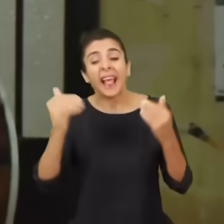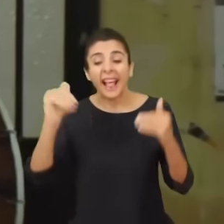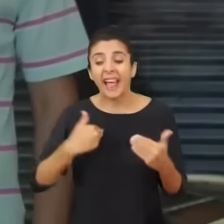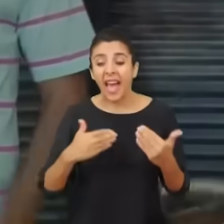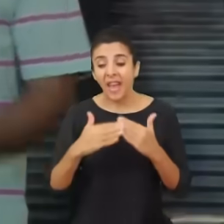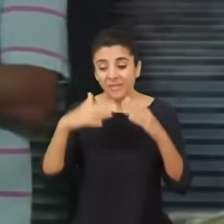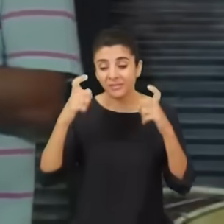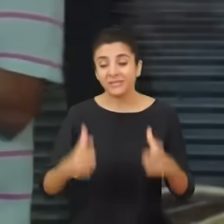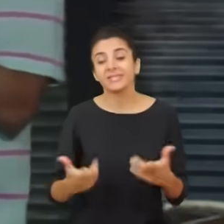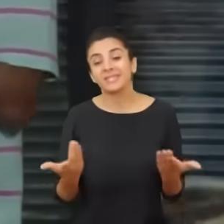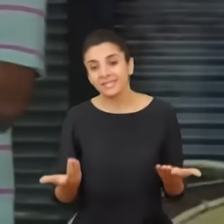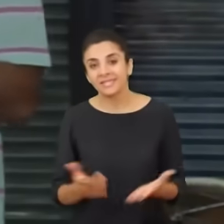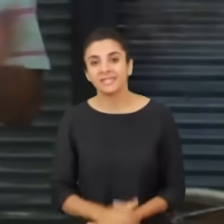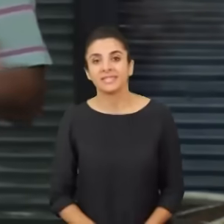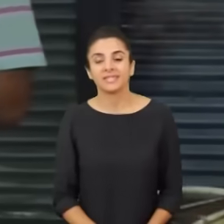geldin bize.